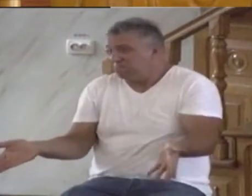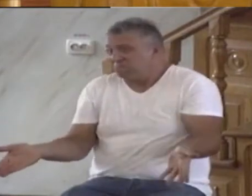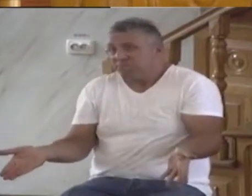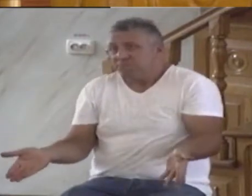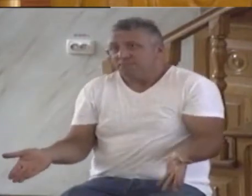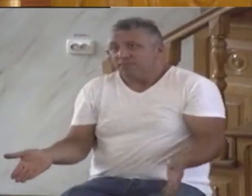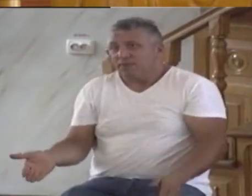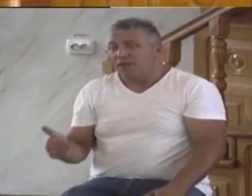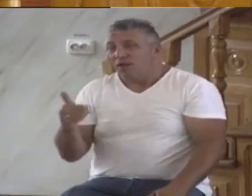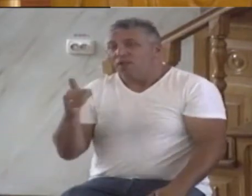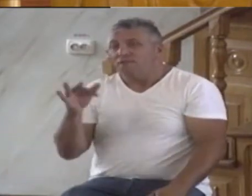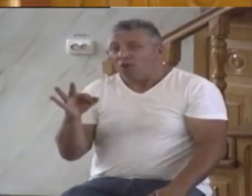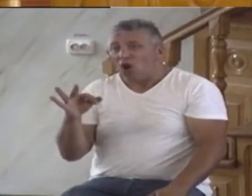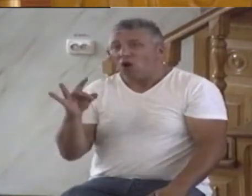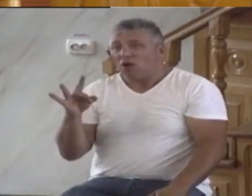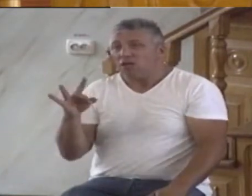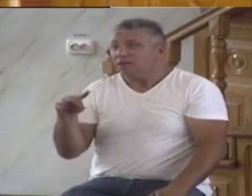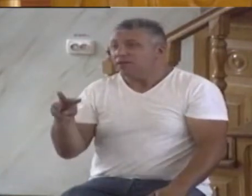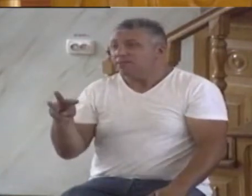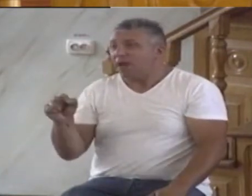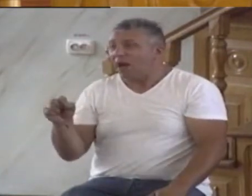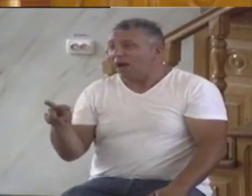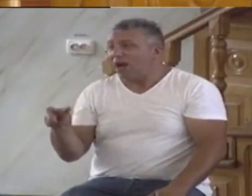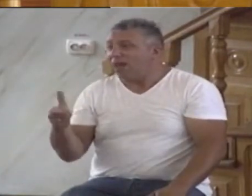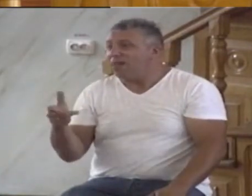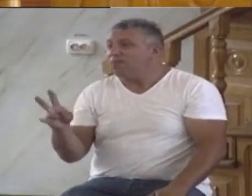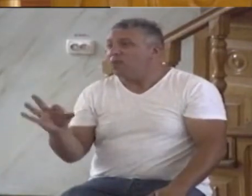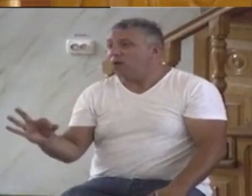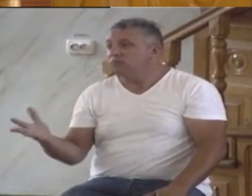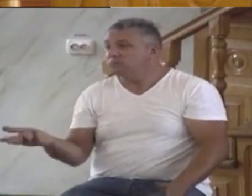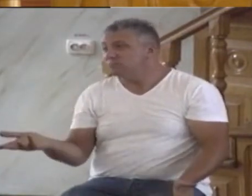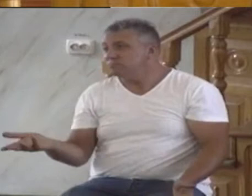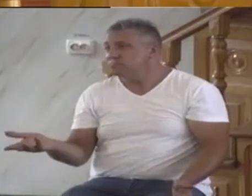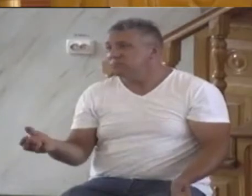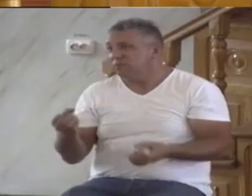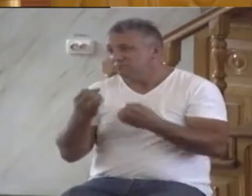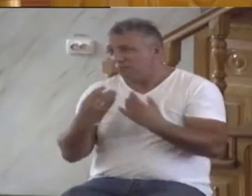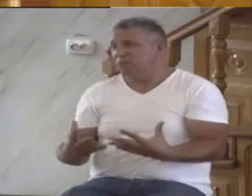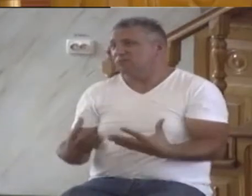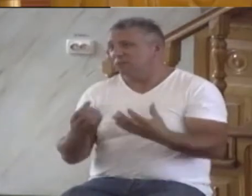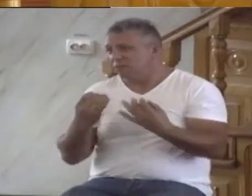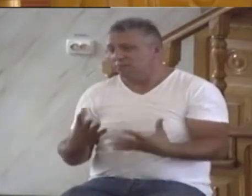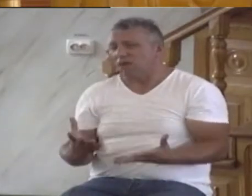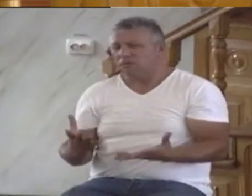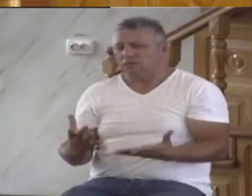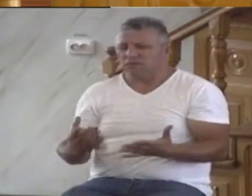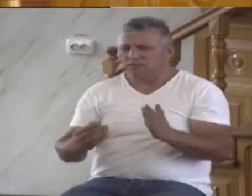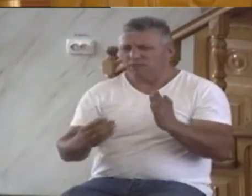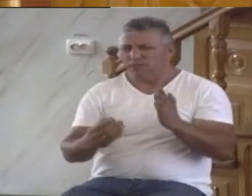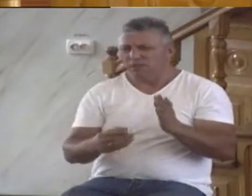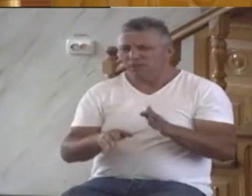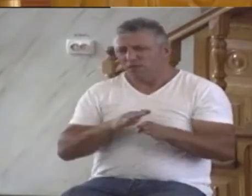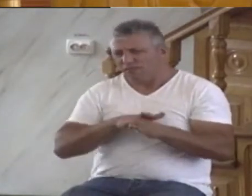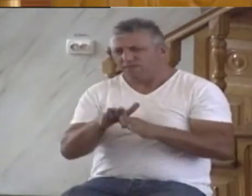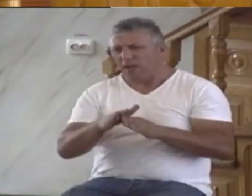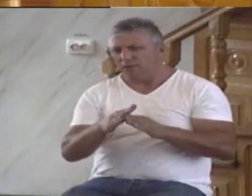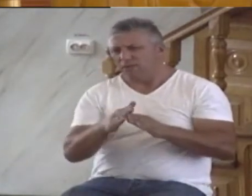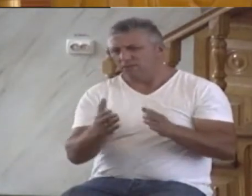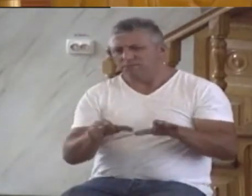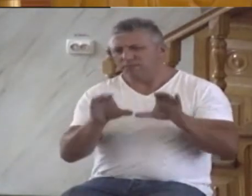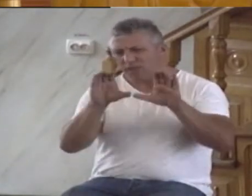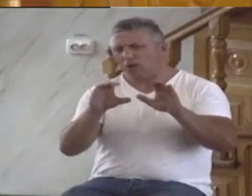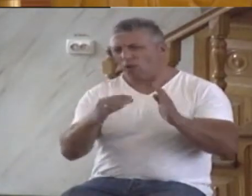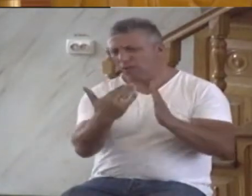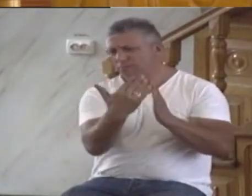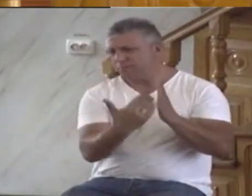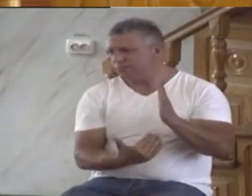формальное поклонение Богу, этот человек предложил, по сути, революцию. Он